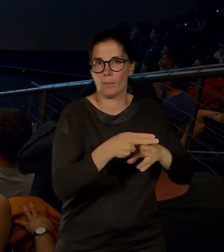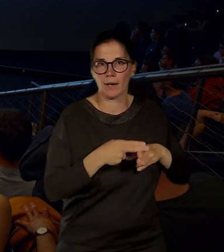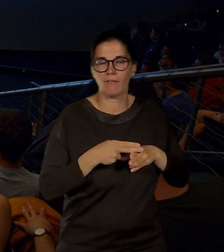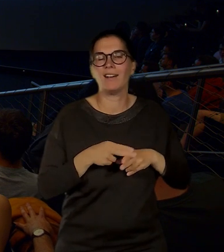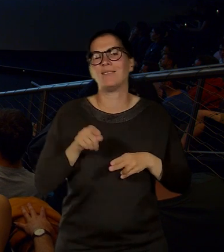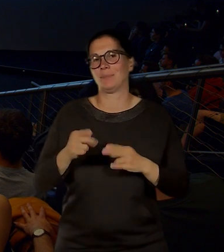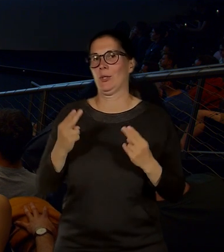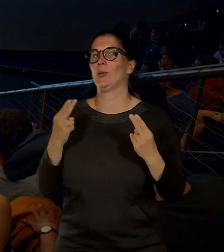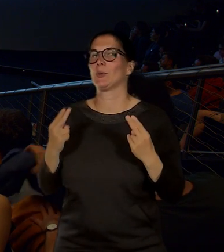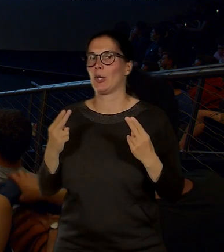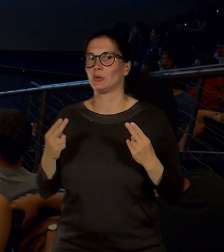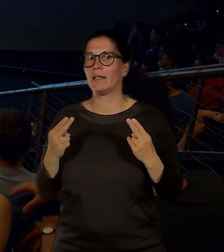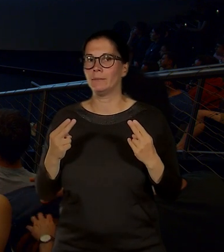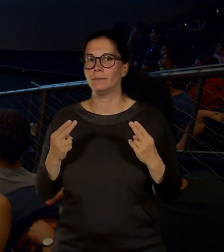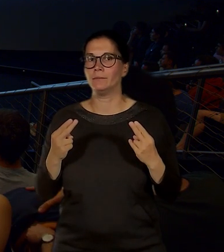rozlišovací